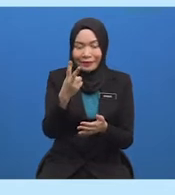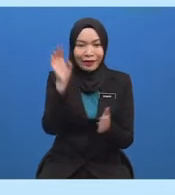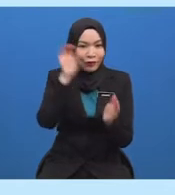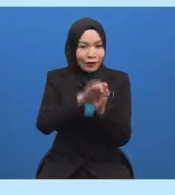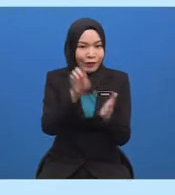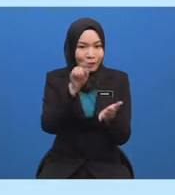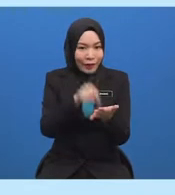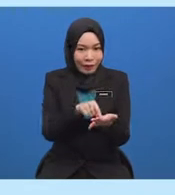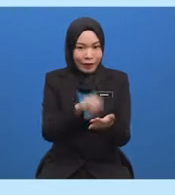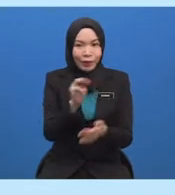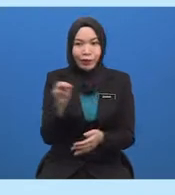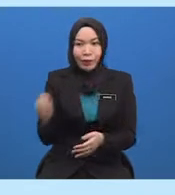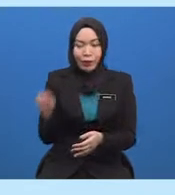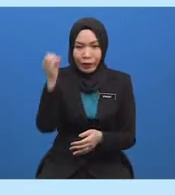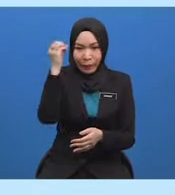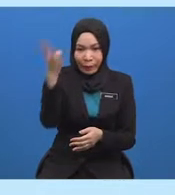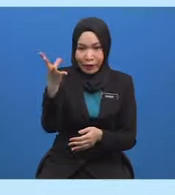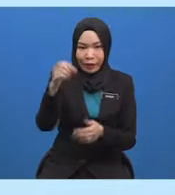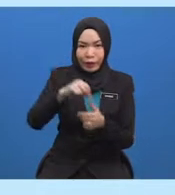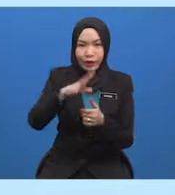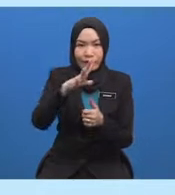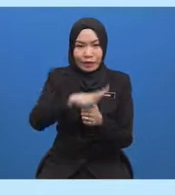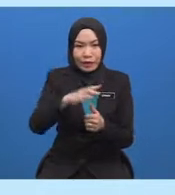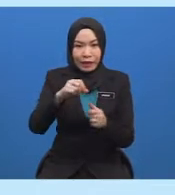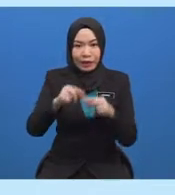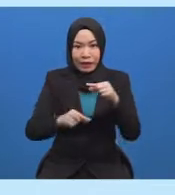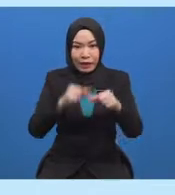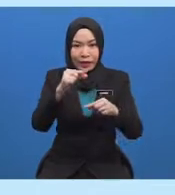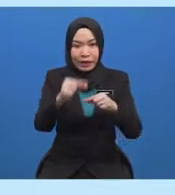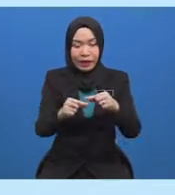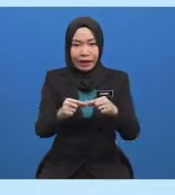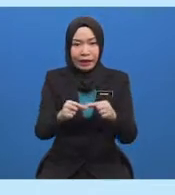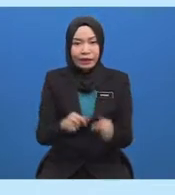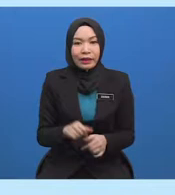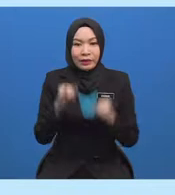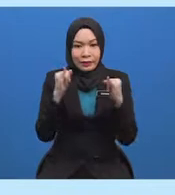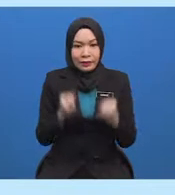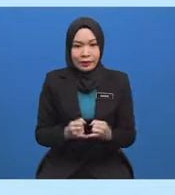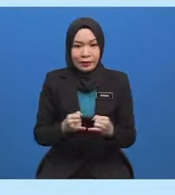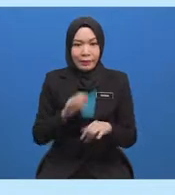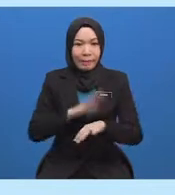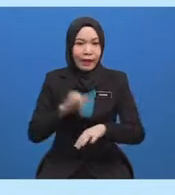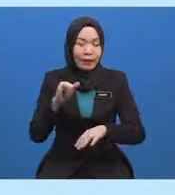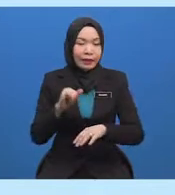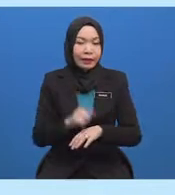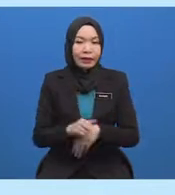murid-murid-nya tekan kesan gerakkan jizim ke atas alam sekitar